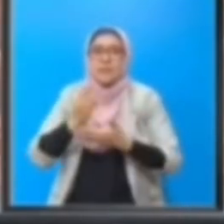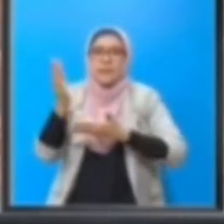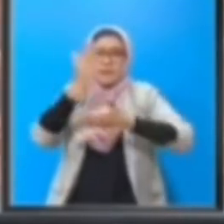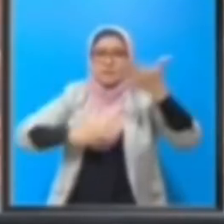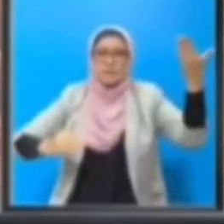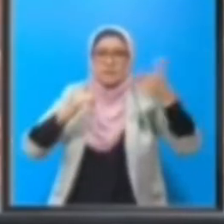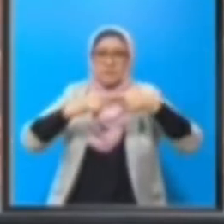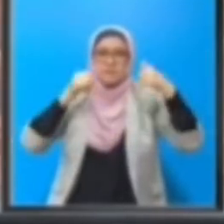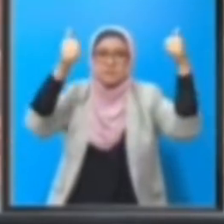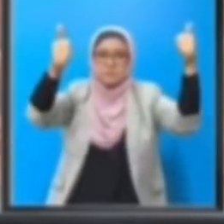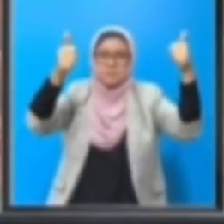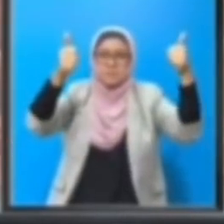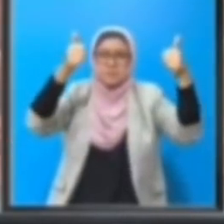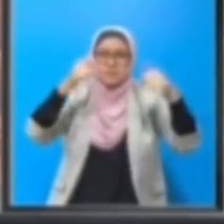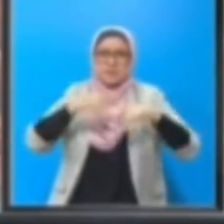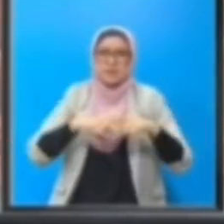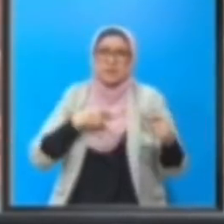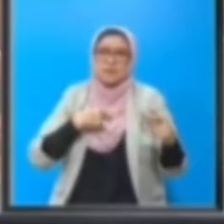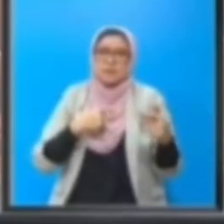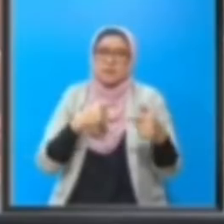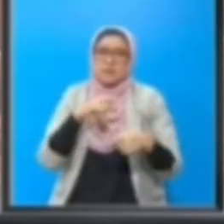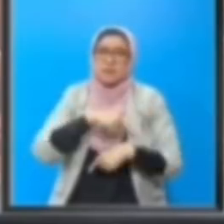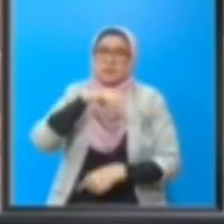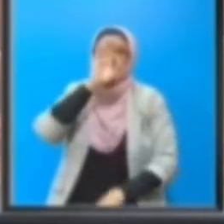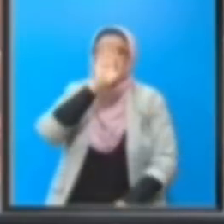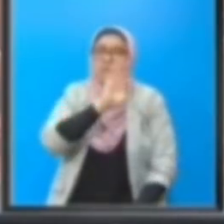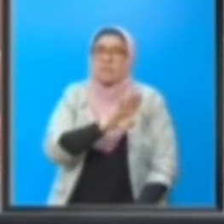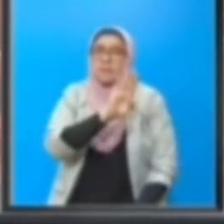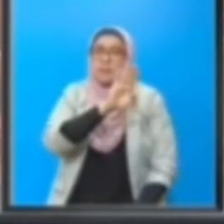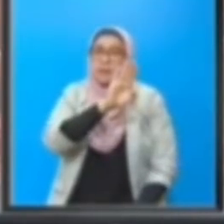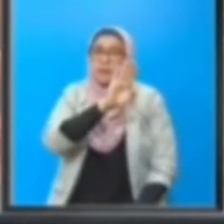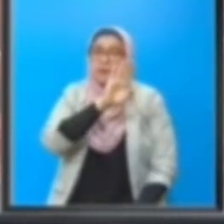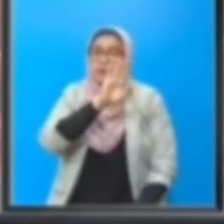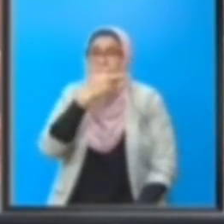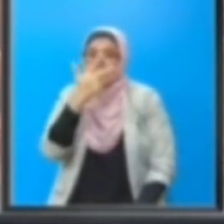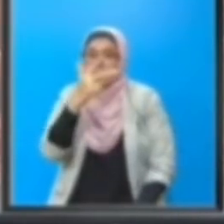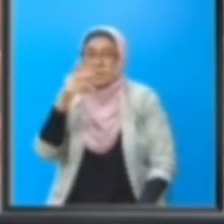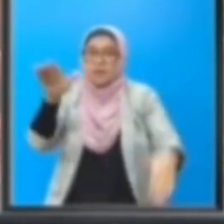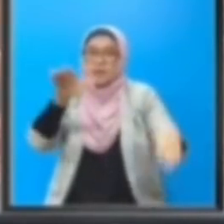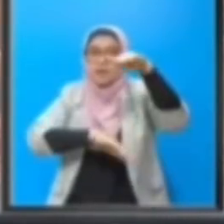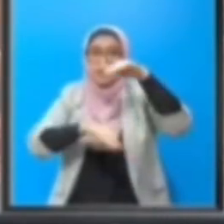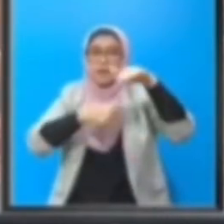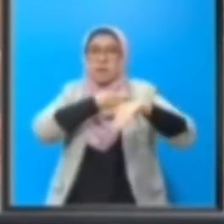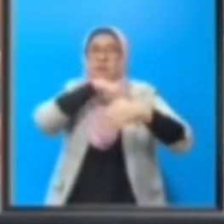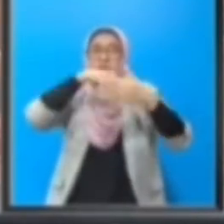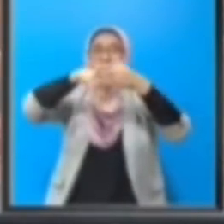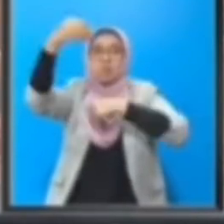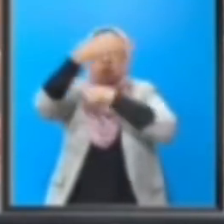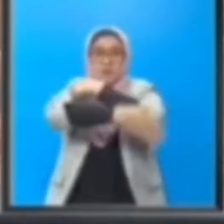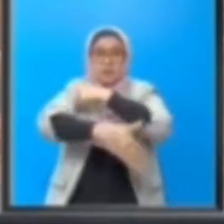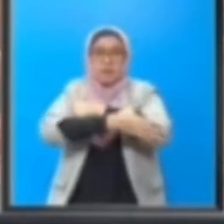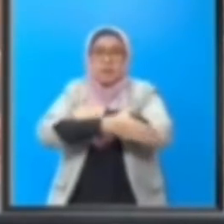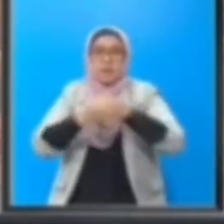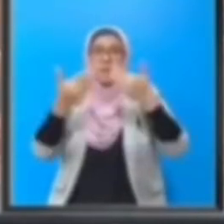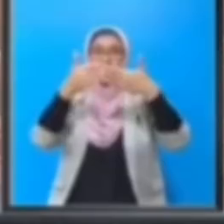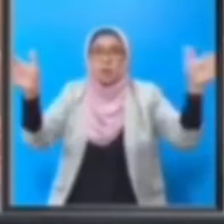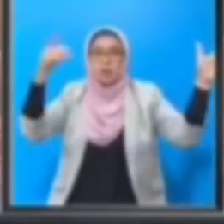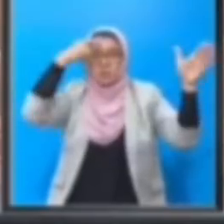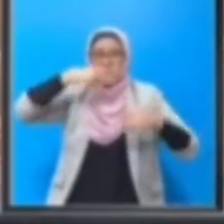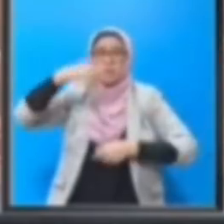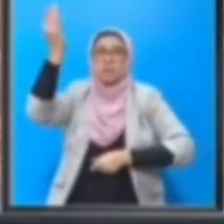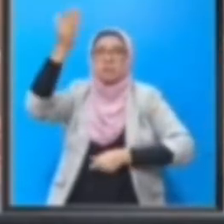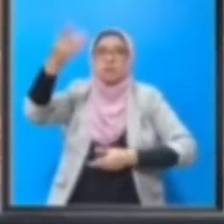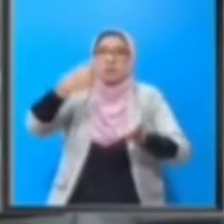Bekalan B13 dan Kepala Bekalan P13 di bawah Kementerian Luar Negeri terbuka untuk dibahas sekarang.